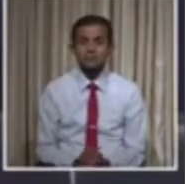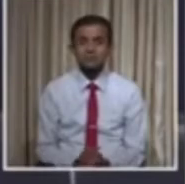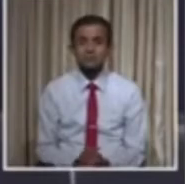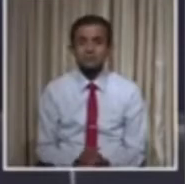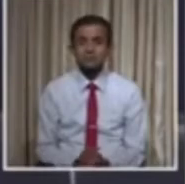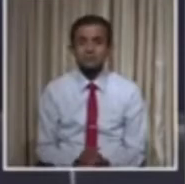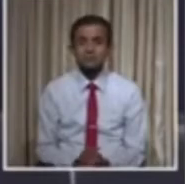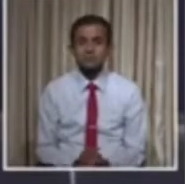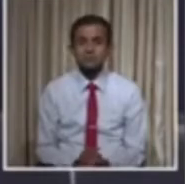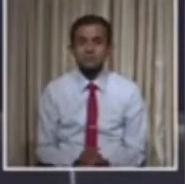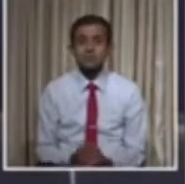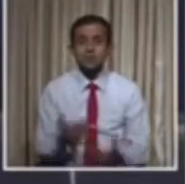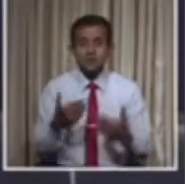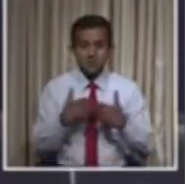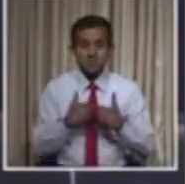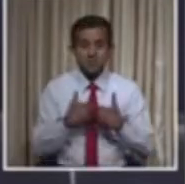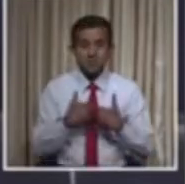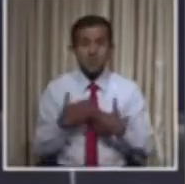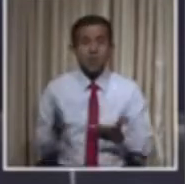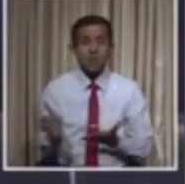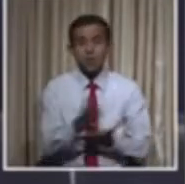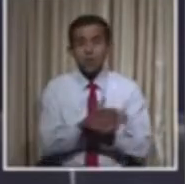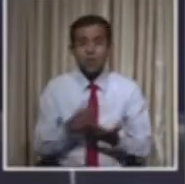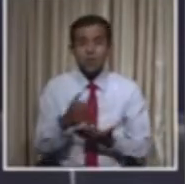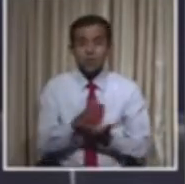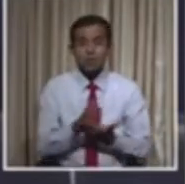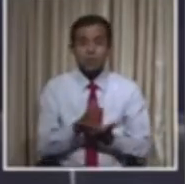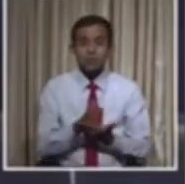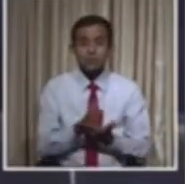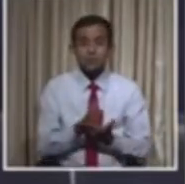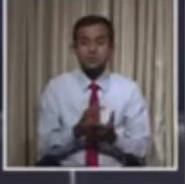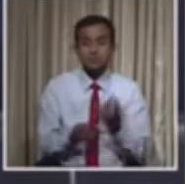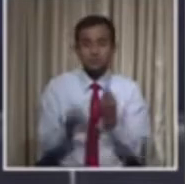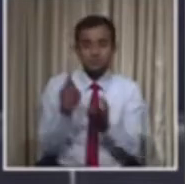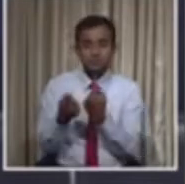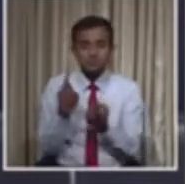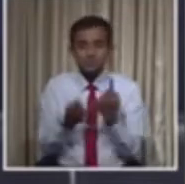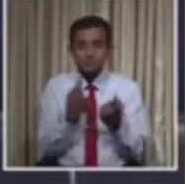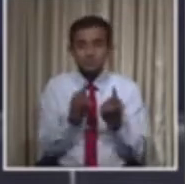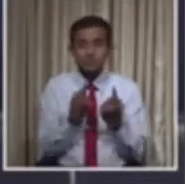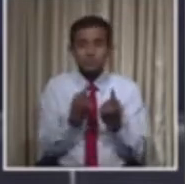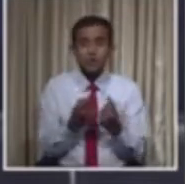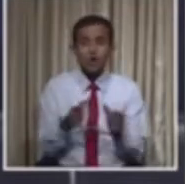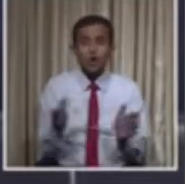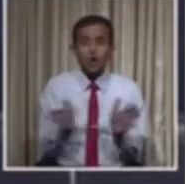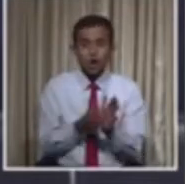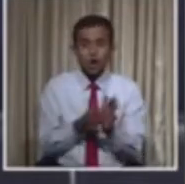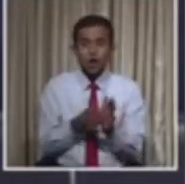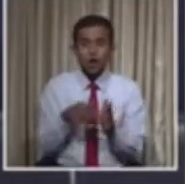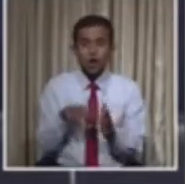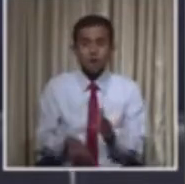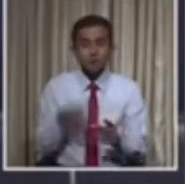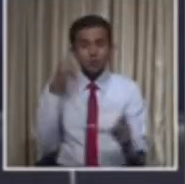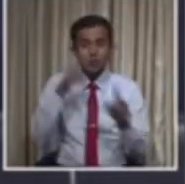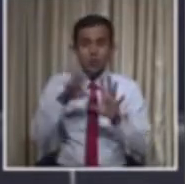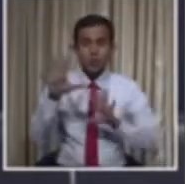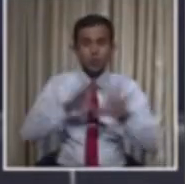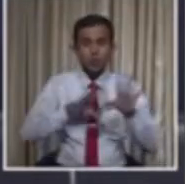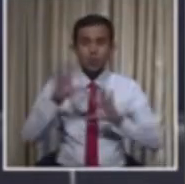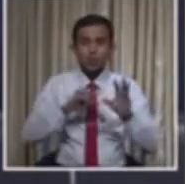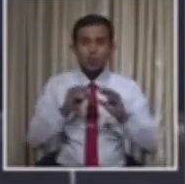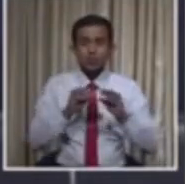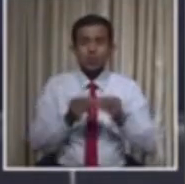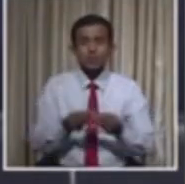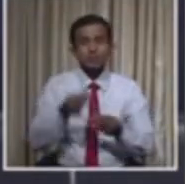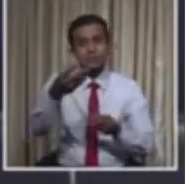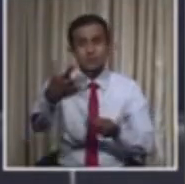get all the information they wanted. There are no oversight committees now. But if the honorable minister said there's something he asked me and I didn't give